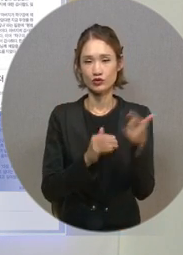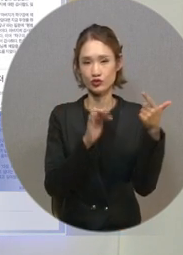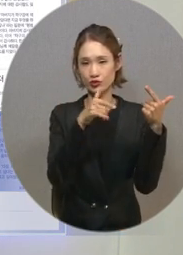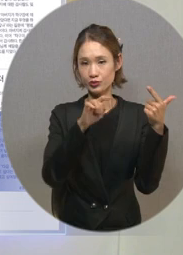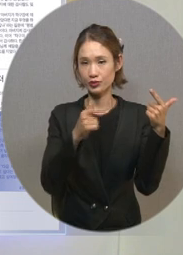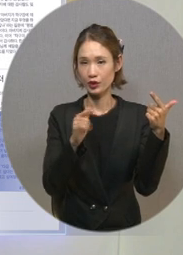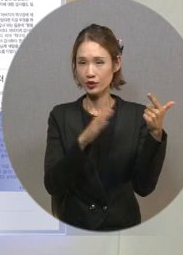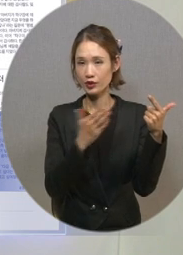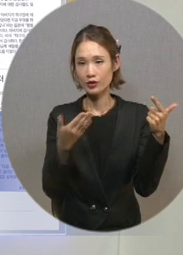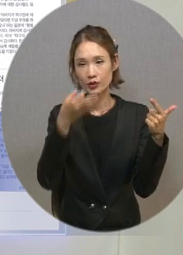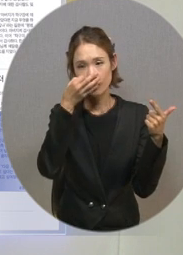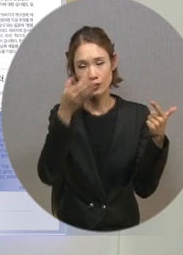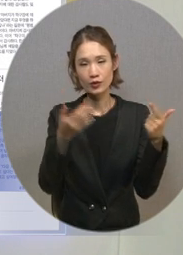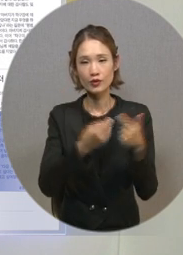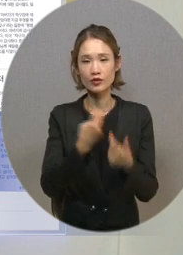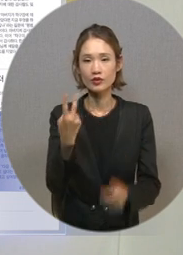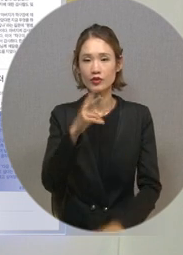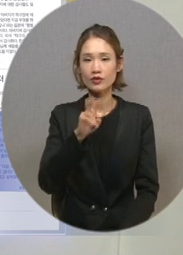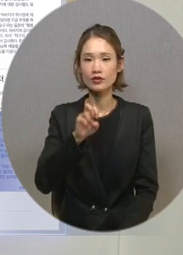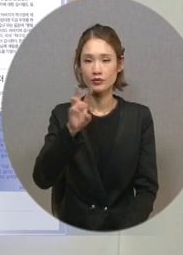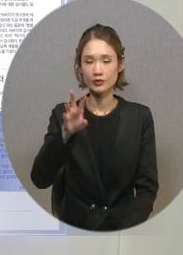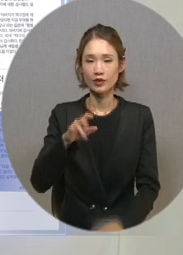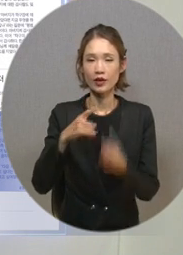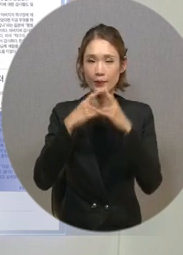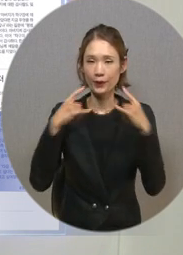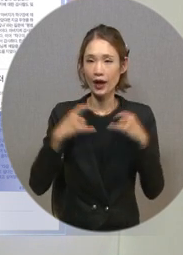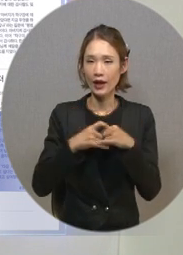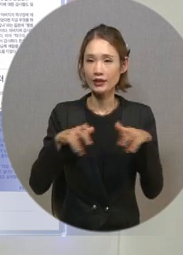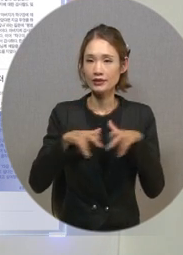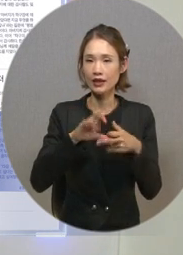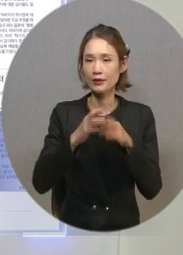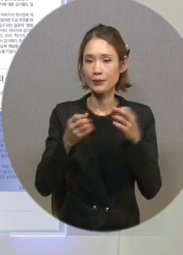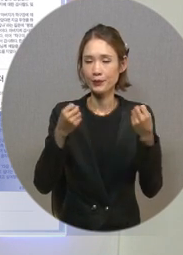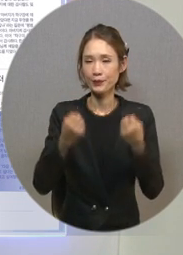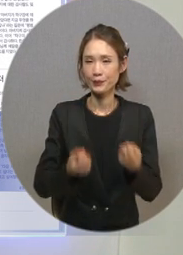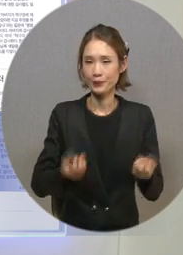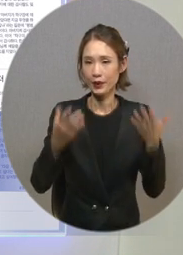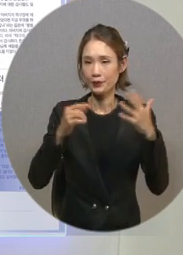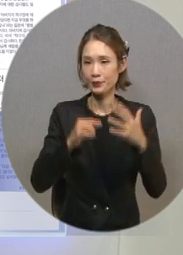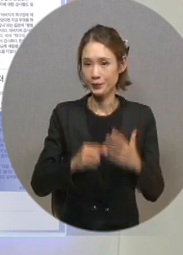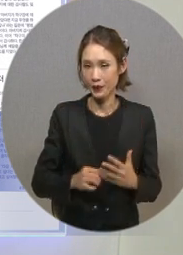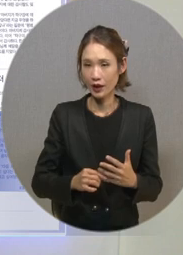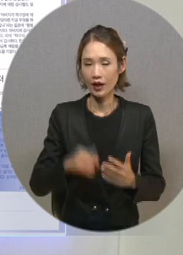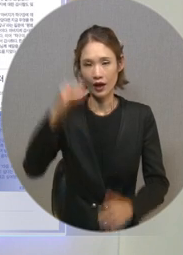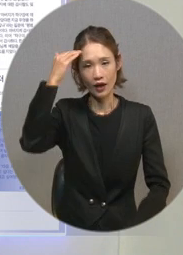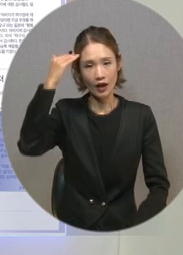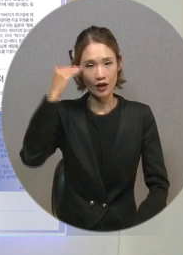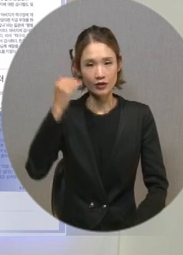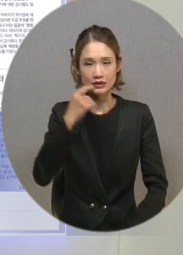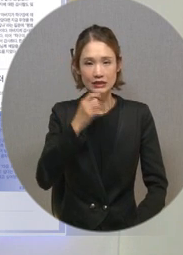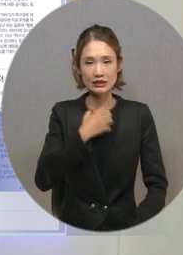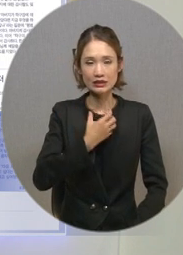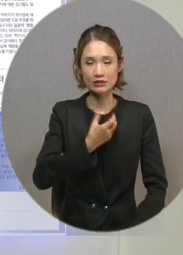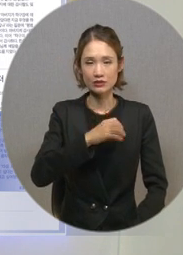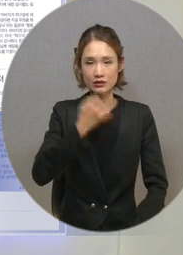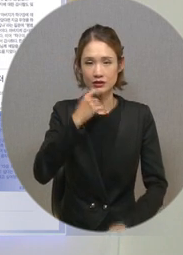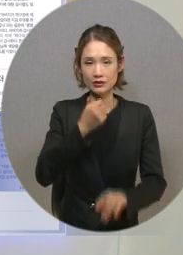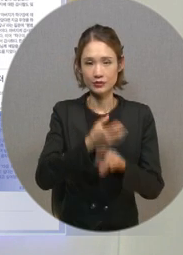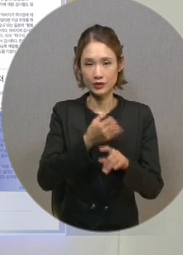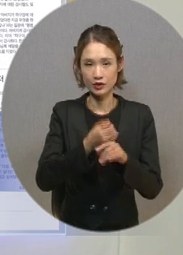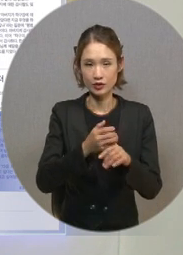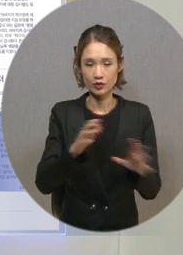가봅니다 2024 파리 패럴림픽이 막을 내린 가운데 우리나라는 금메달 여섯 개 은메달 10개